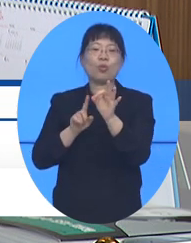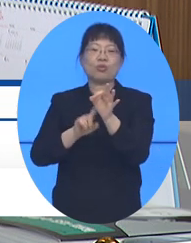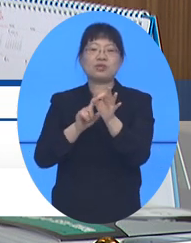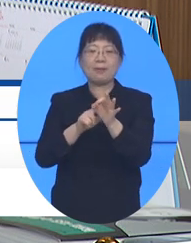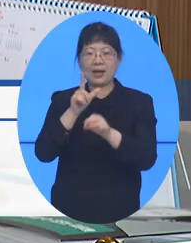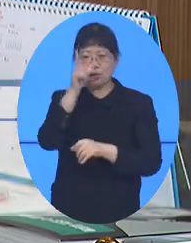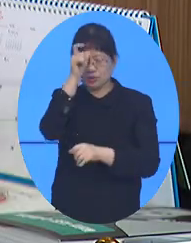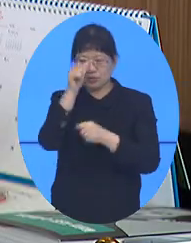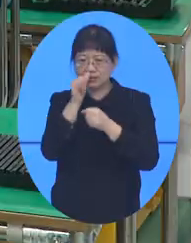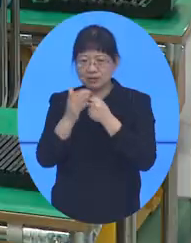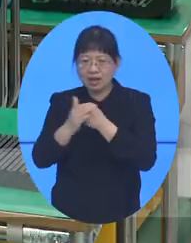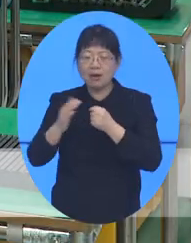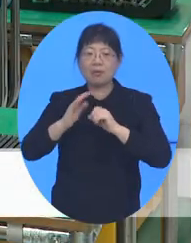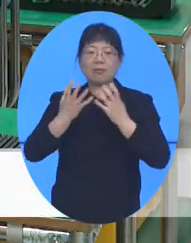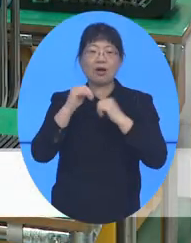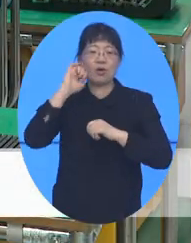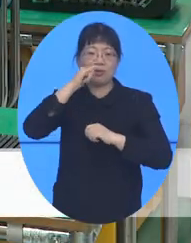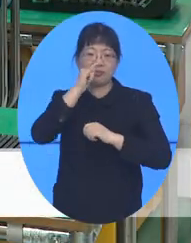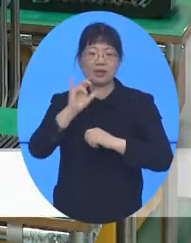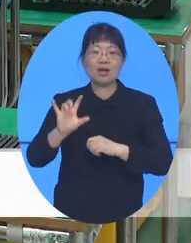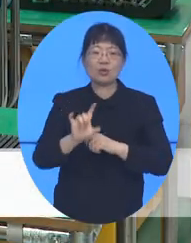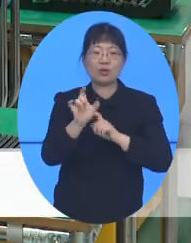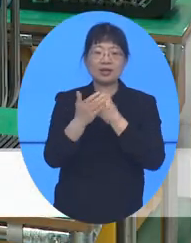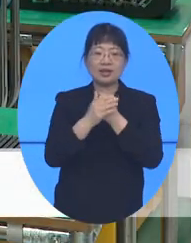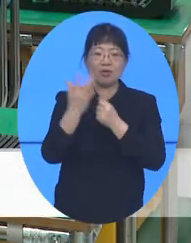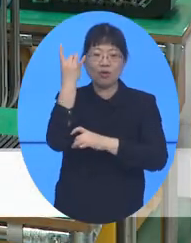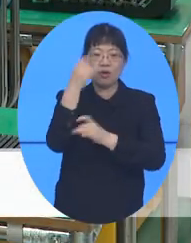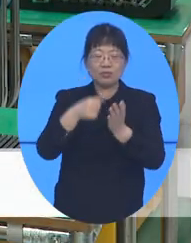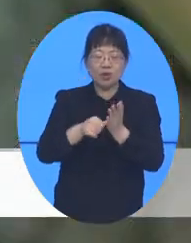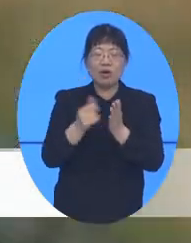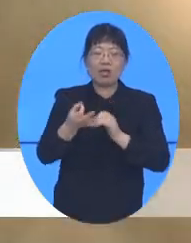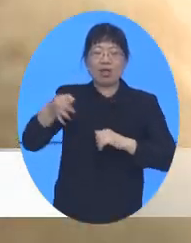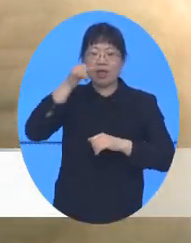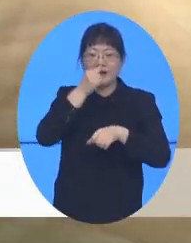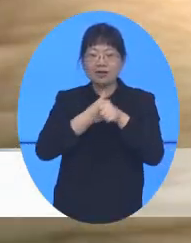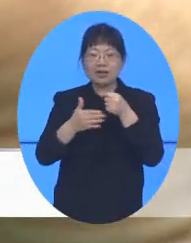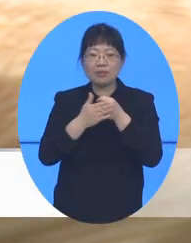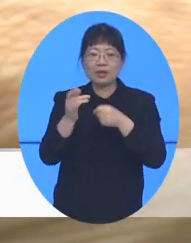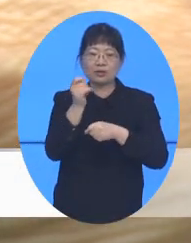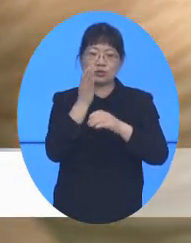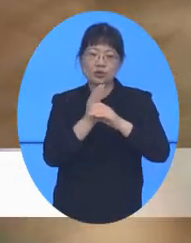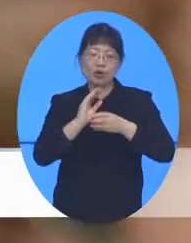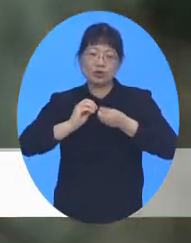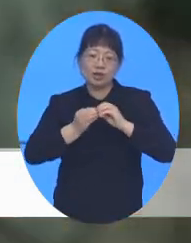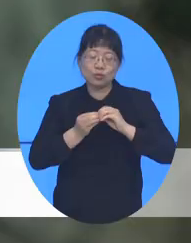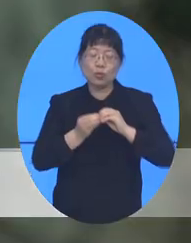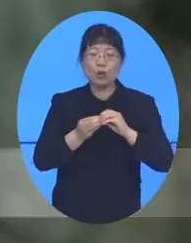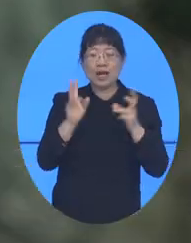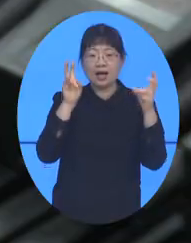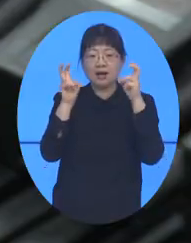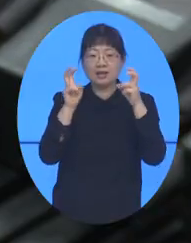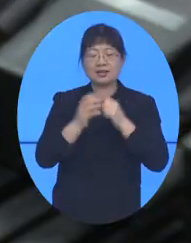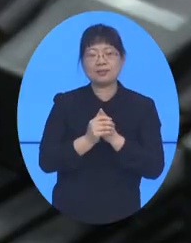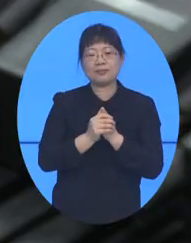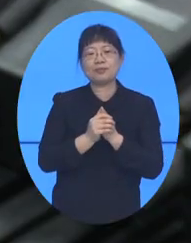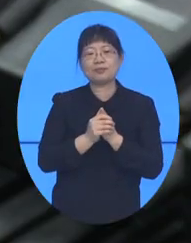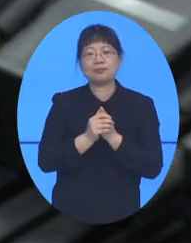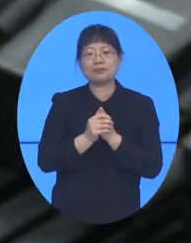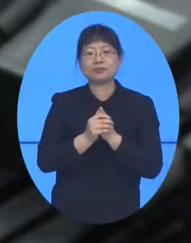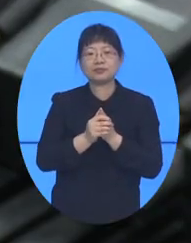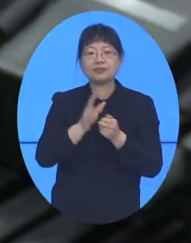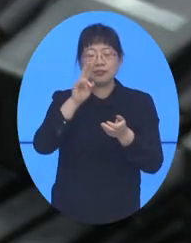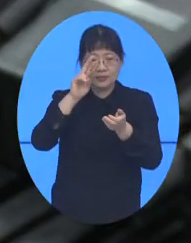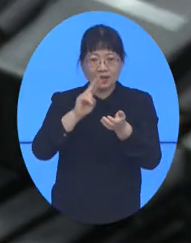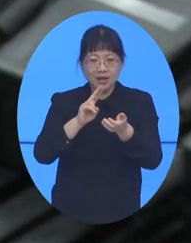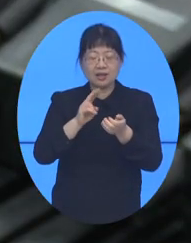어려움을 겪고 있습니다. 코로나19 등으로 원재료 가격이 오르며 이처럼 중소제조업체들은 납품 단가보다 높은 생산